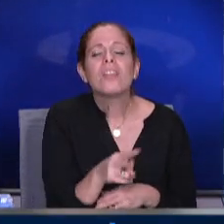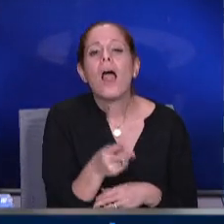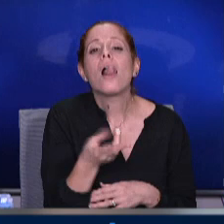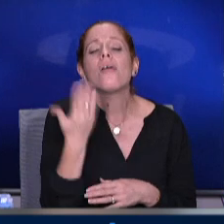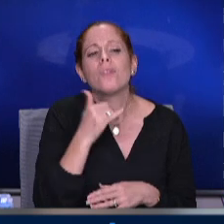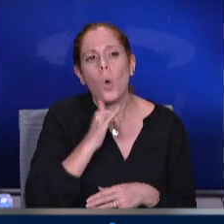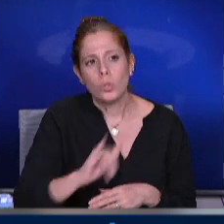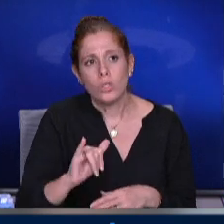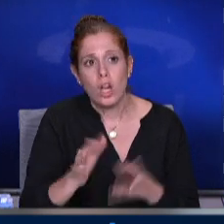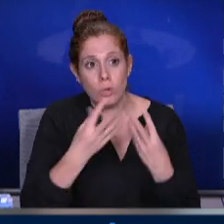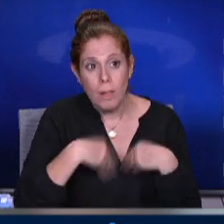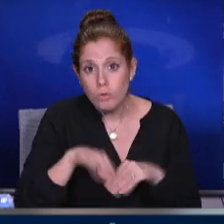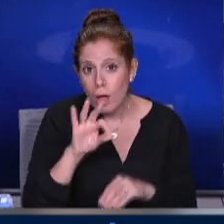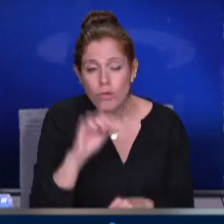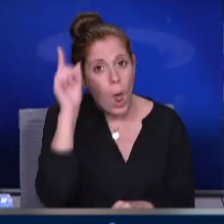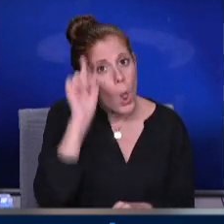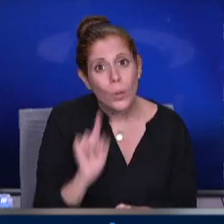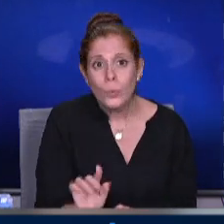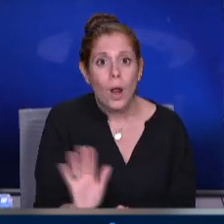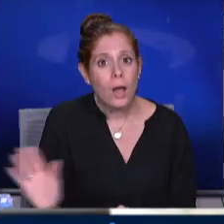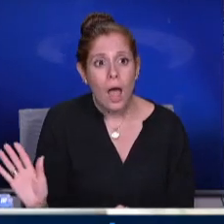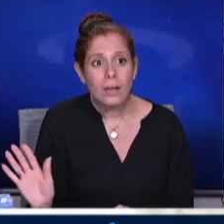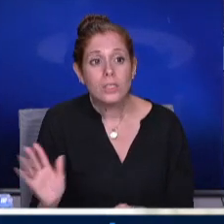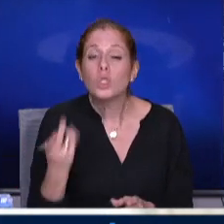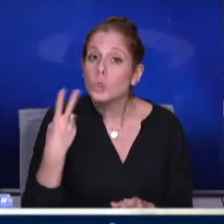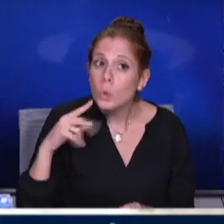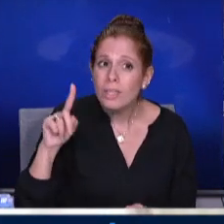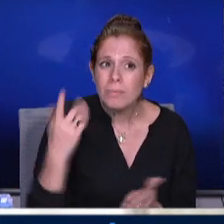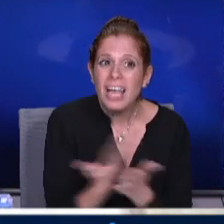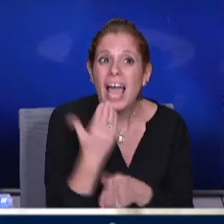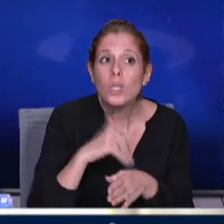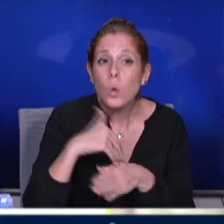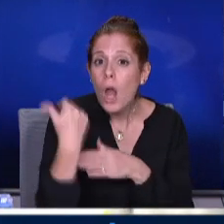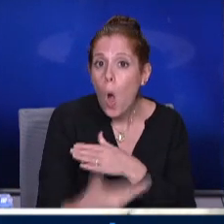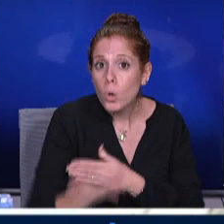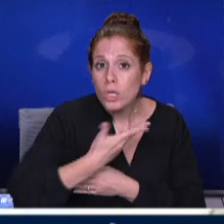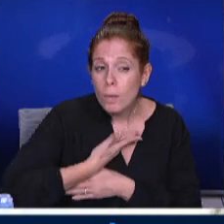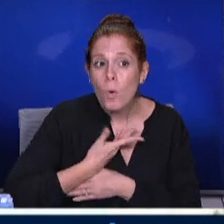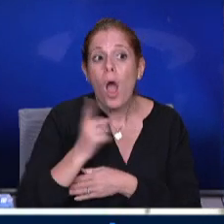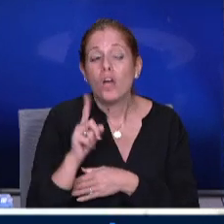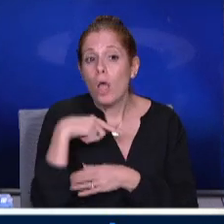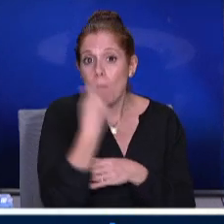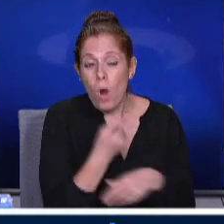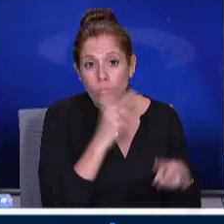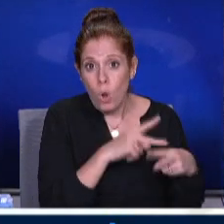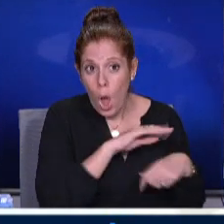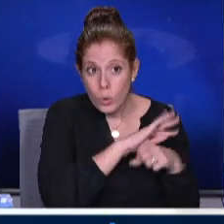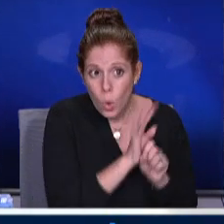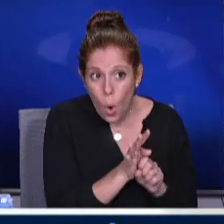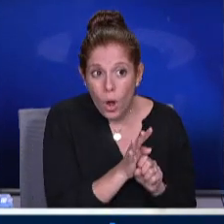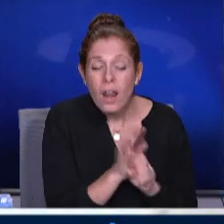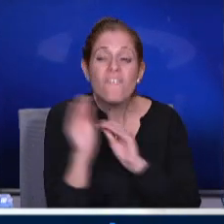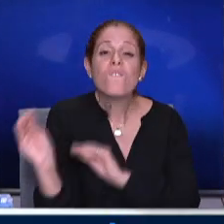שבני משפחתה בכלל לא ידעו על כך. יותר מזה, העדכון האחרון שקיבלו, אחרי שנאמר להם שהיא חולת קורונה, והיא